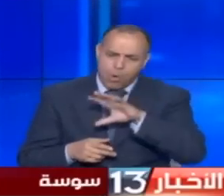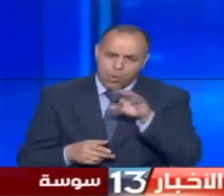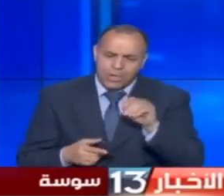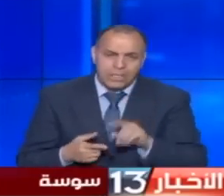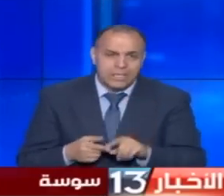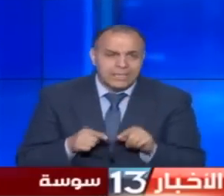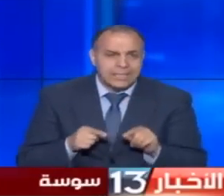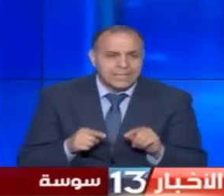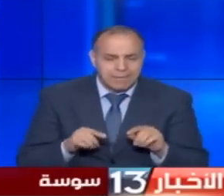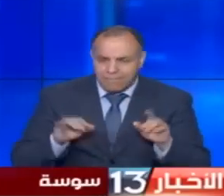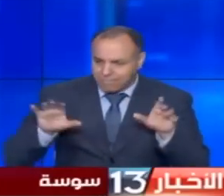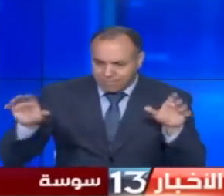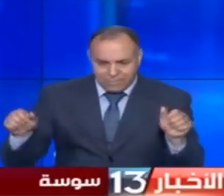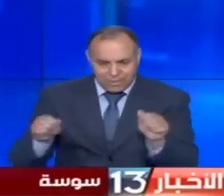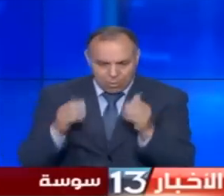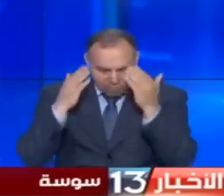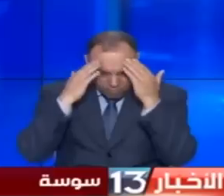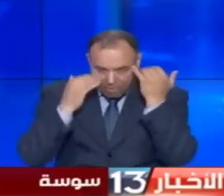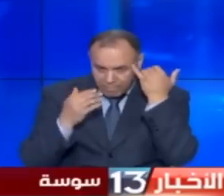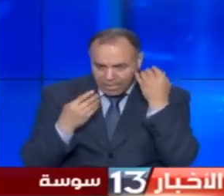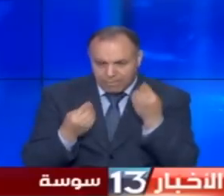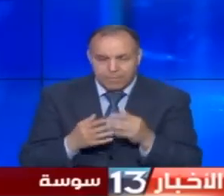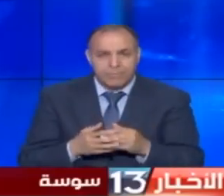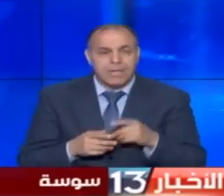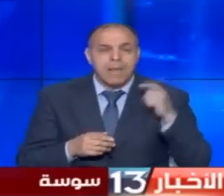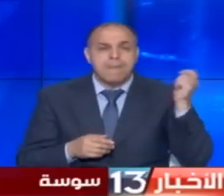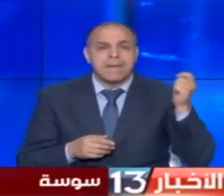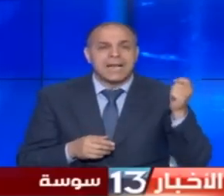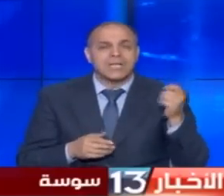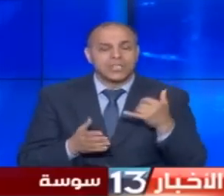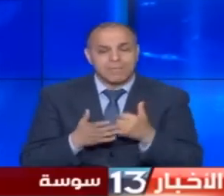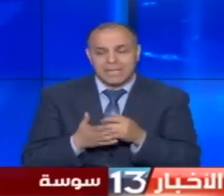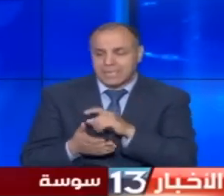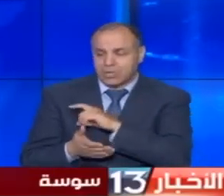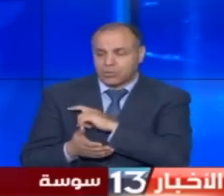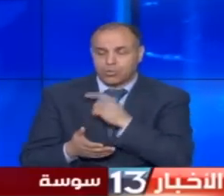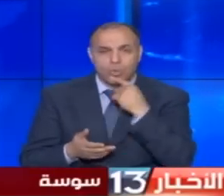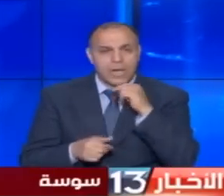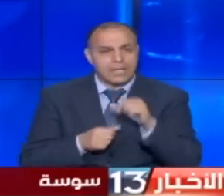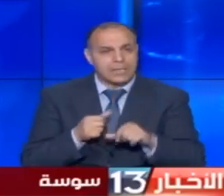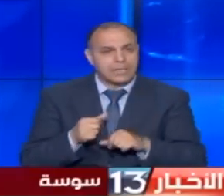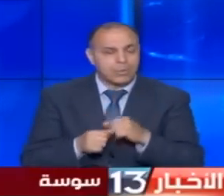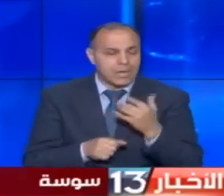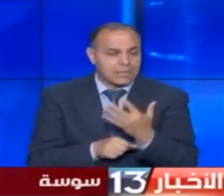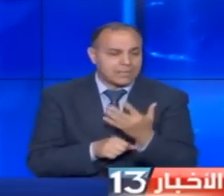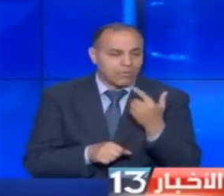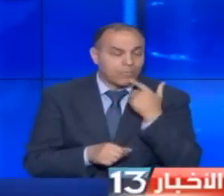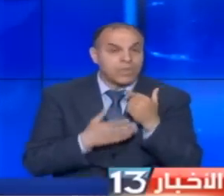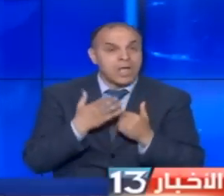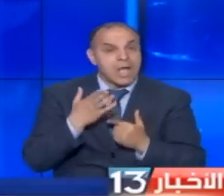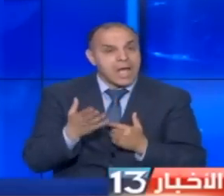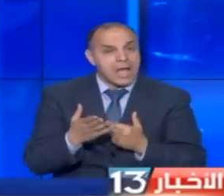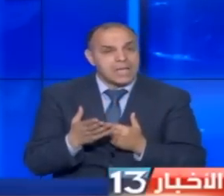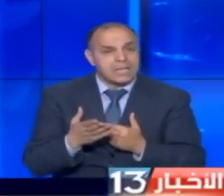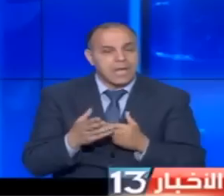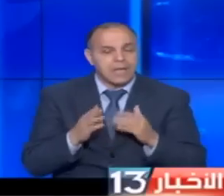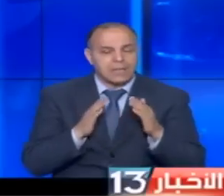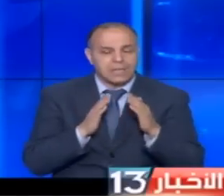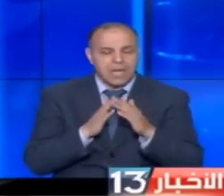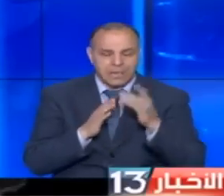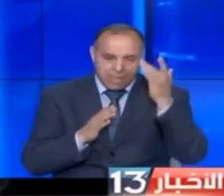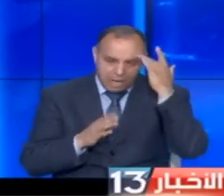قرب الناس من بعض قلعه المسرح في دورته الخامسه نظمته دار الثقافه